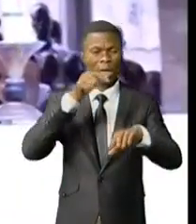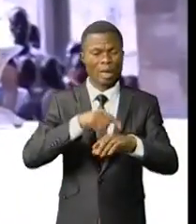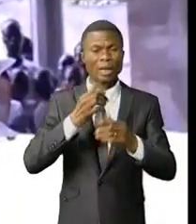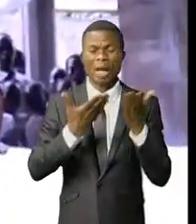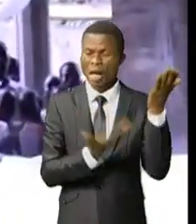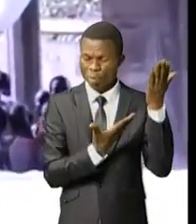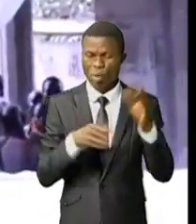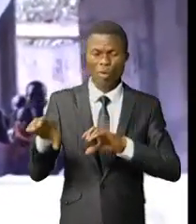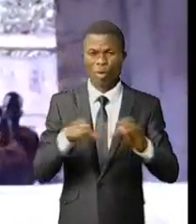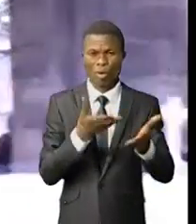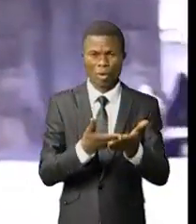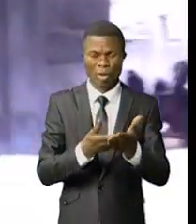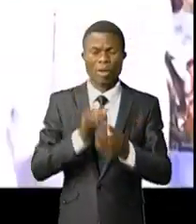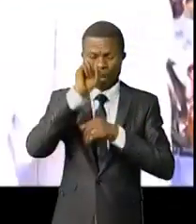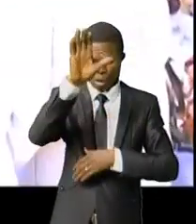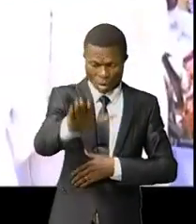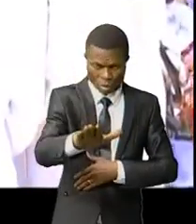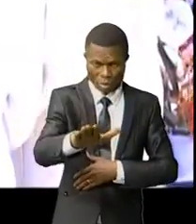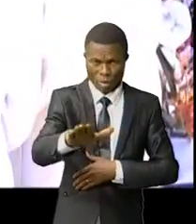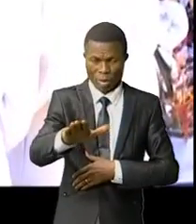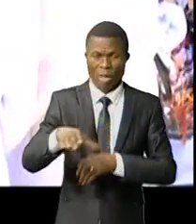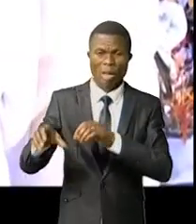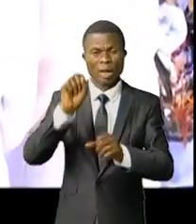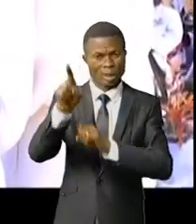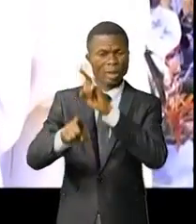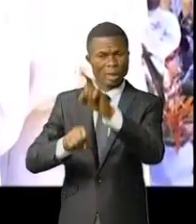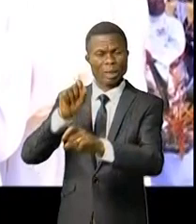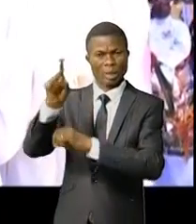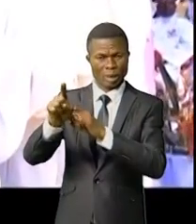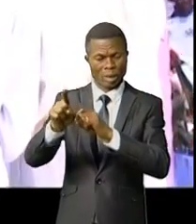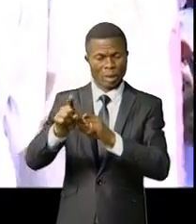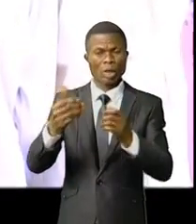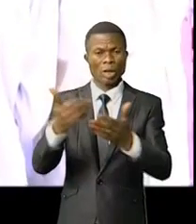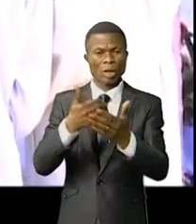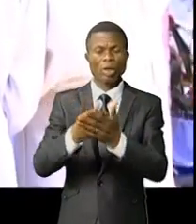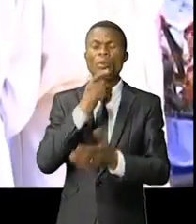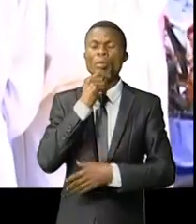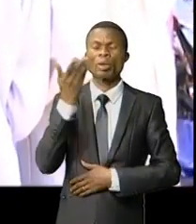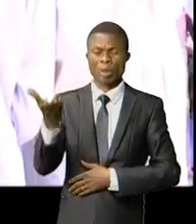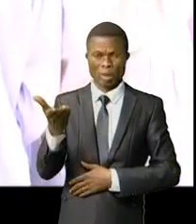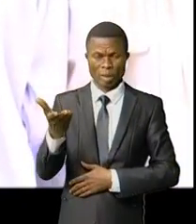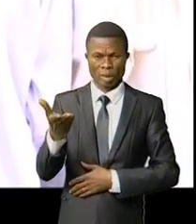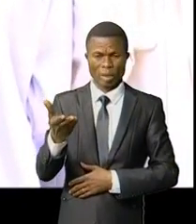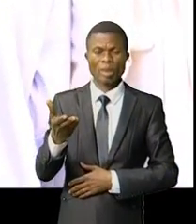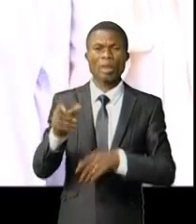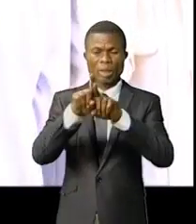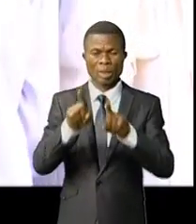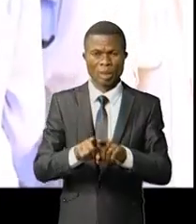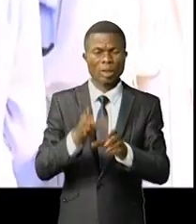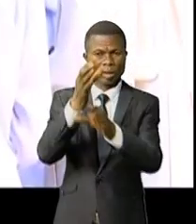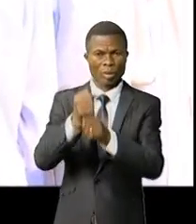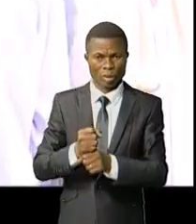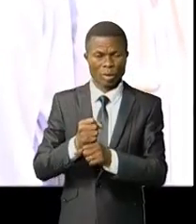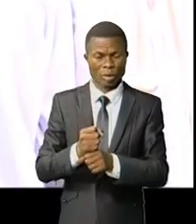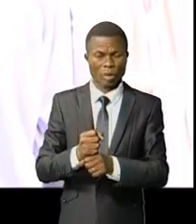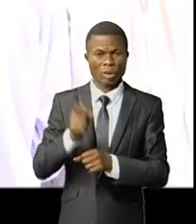de la cérémonie, l'ordination elle-même, après une série de questions posées au nouveau prêtre Antoine Bekawa Ndumba, pour obtenir de